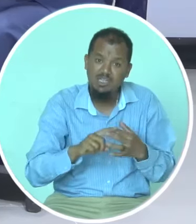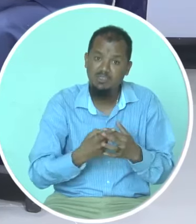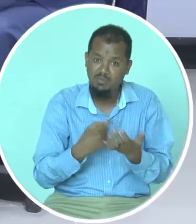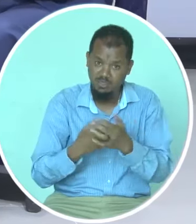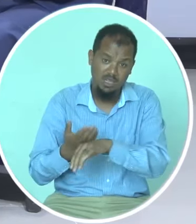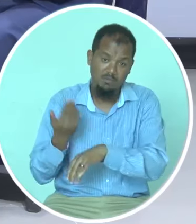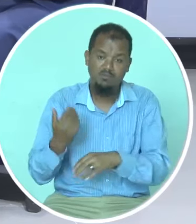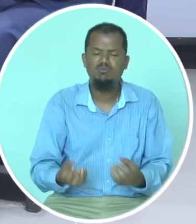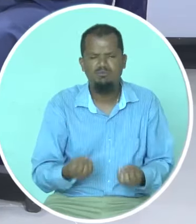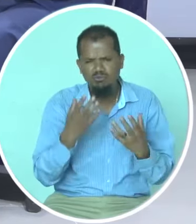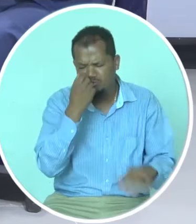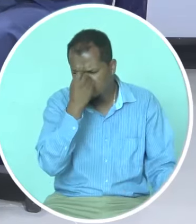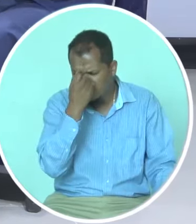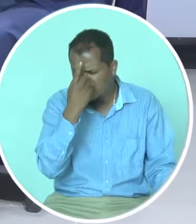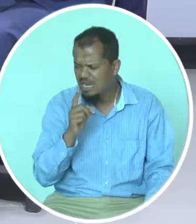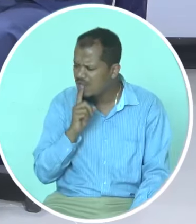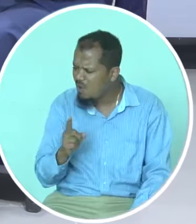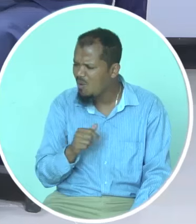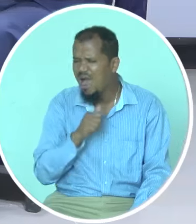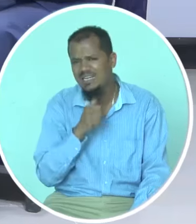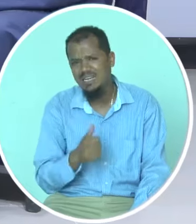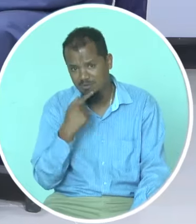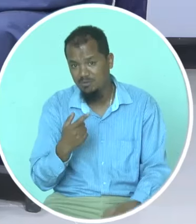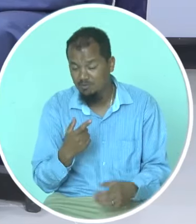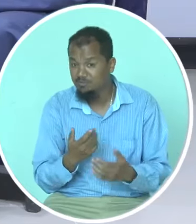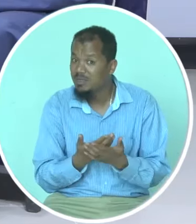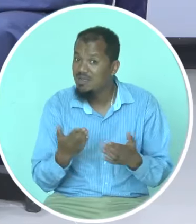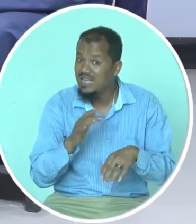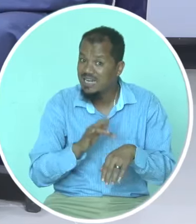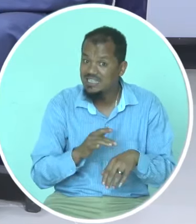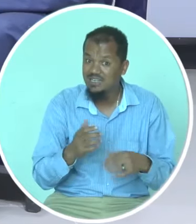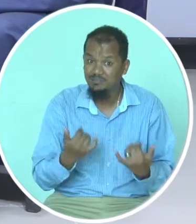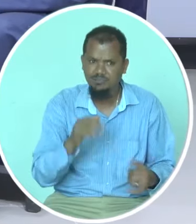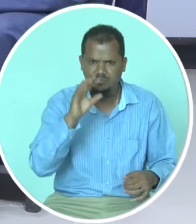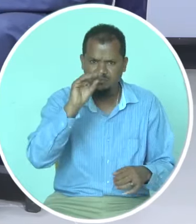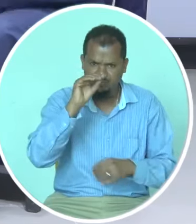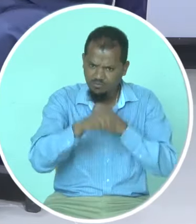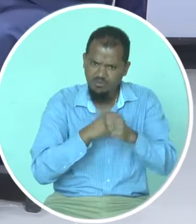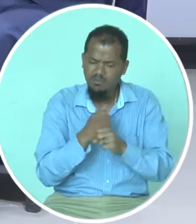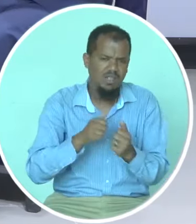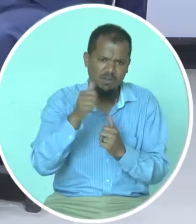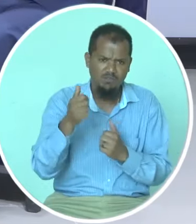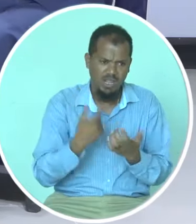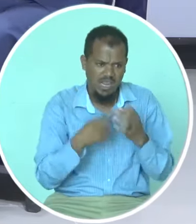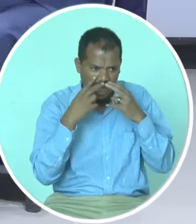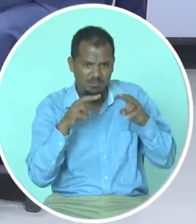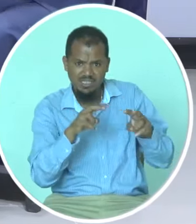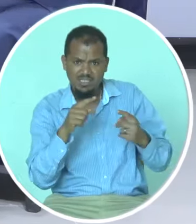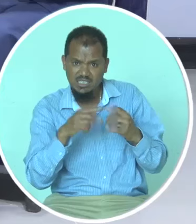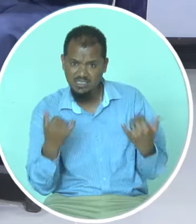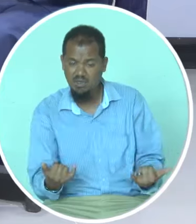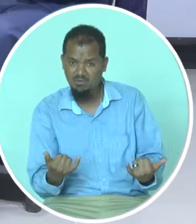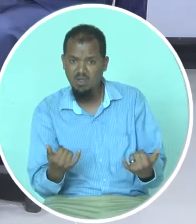ከዛ በፊት ብዙዎች ይጠራጠራሉ ነው አይደለም የሚለው በነገራችን ላይ እንግዲህ አሁን 50 አመት አልፎታል ይሄንን አመለካከት